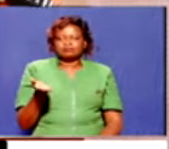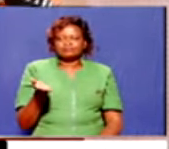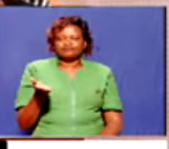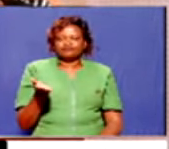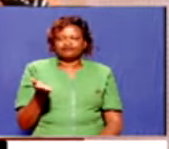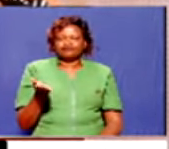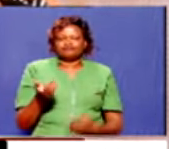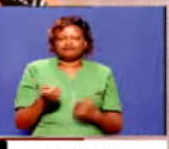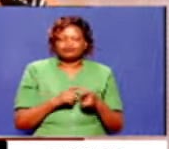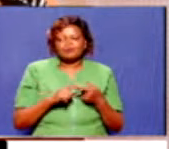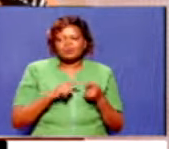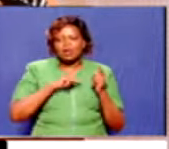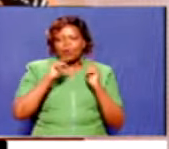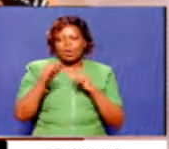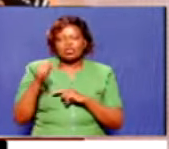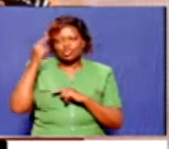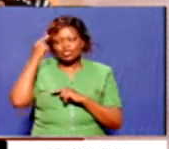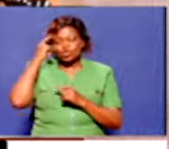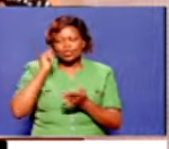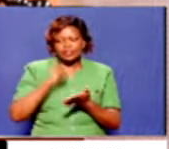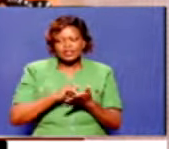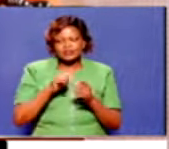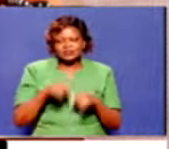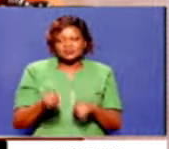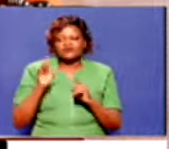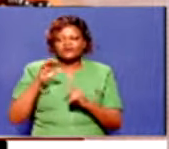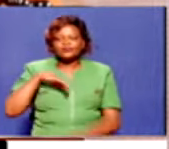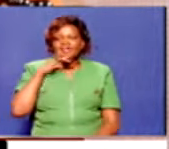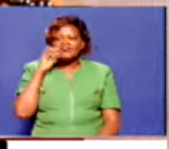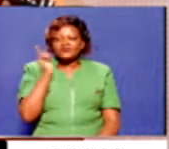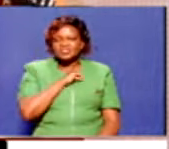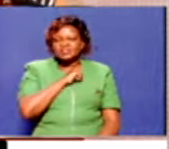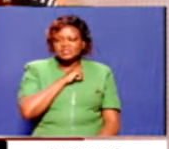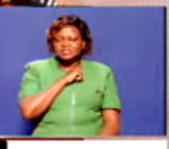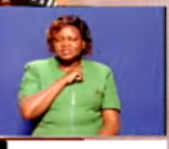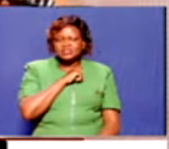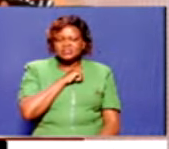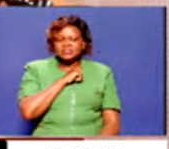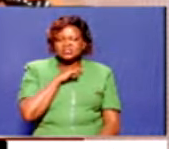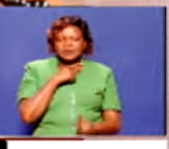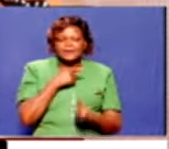Nilienda nikidhani ya kwamba ameshaaga. Lakini